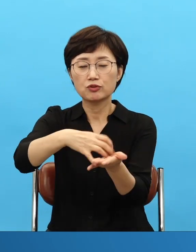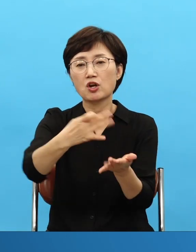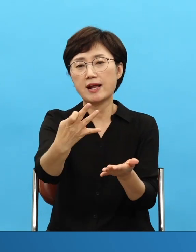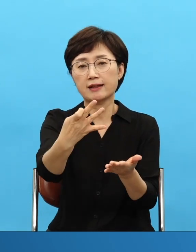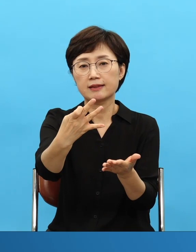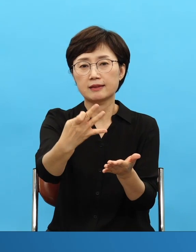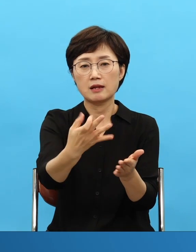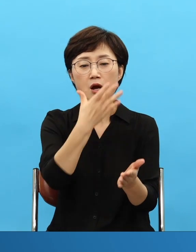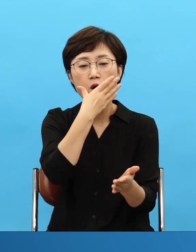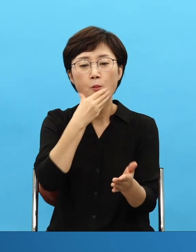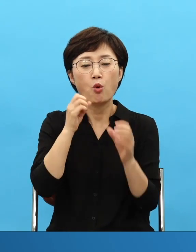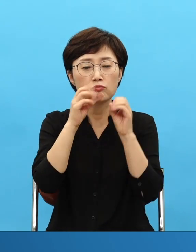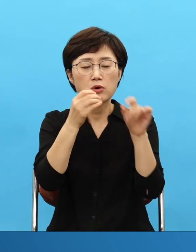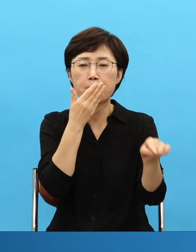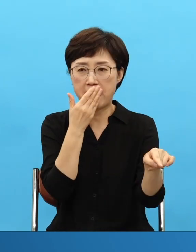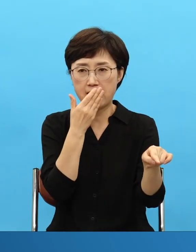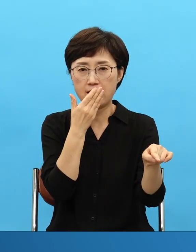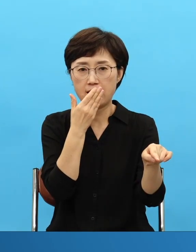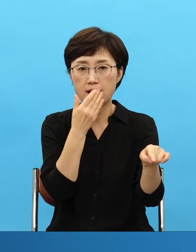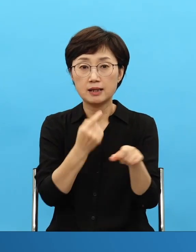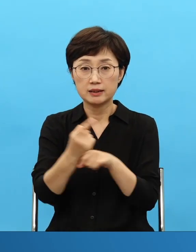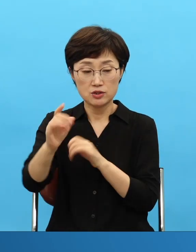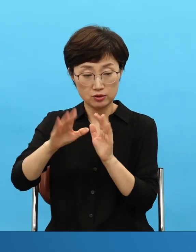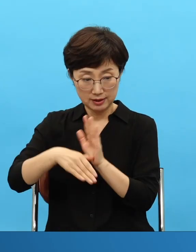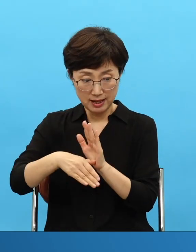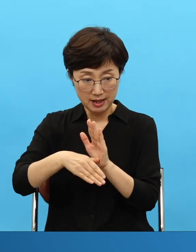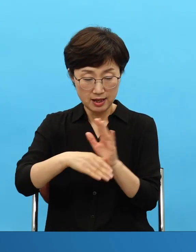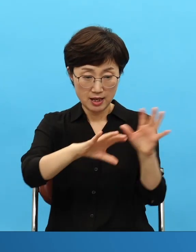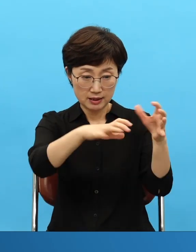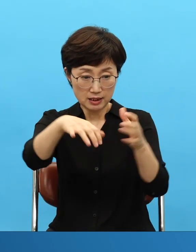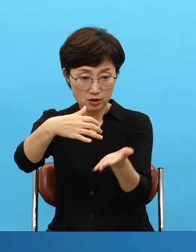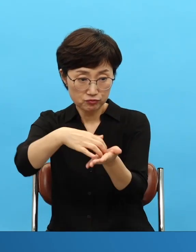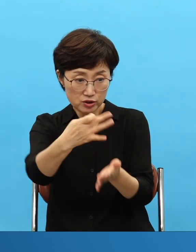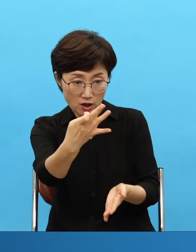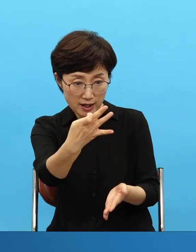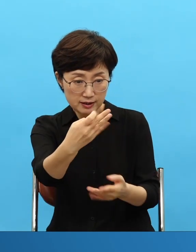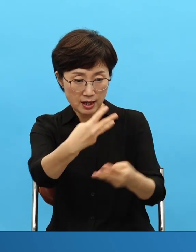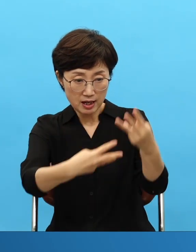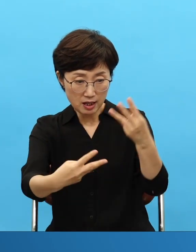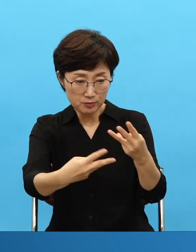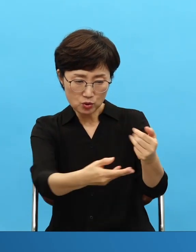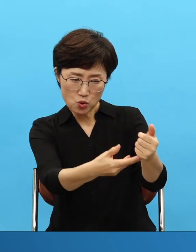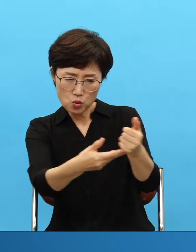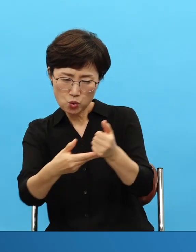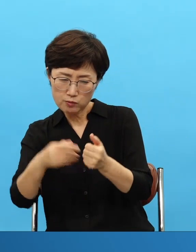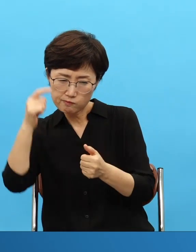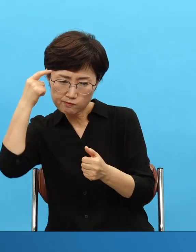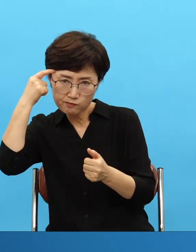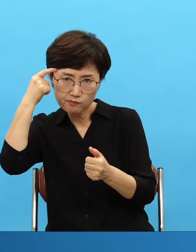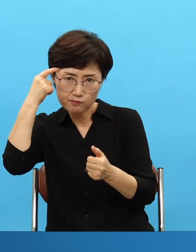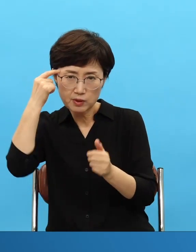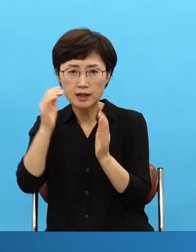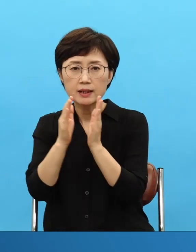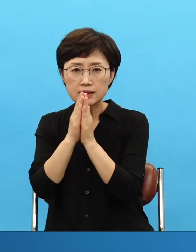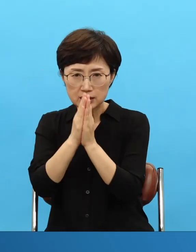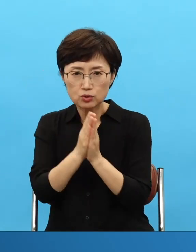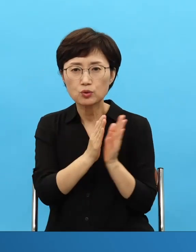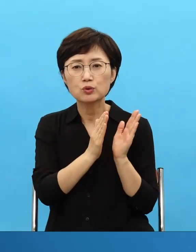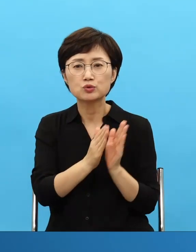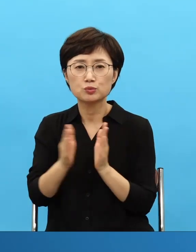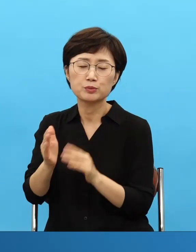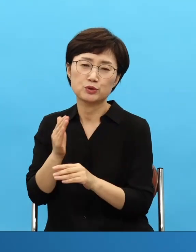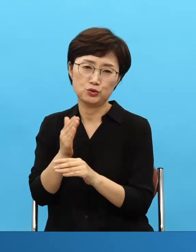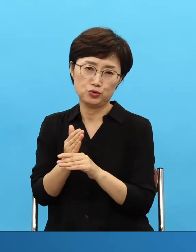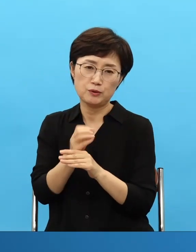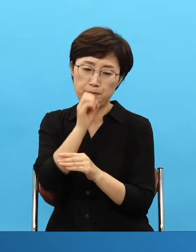국가라고 거듭 강조하며 내년에는 바누아투와 14개 나라의 렘넌트를 초청할 수 있도록 기도하며 준비하고